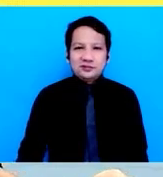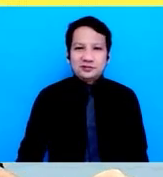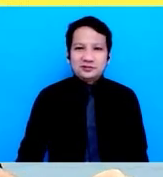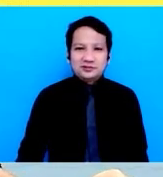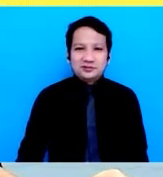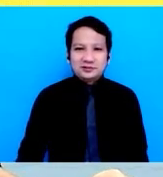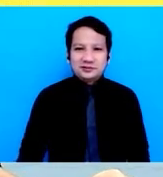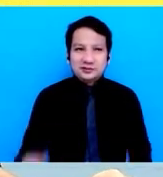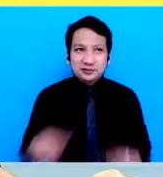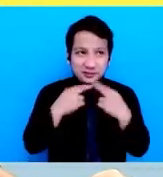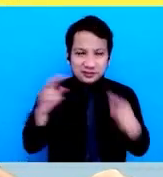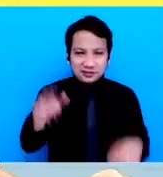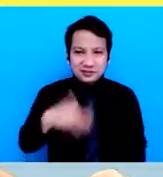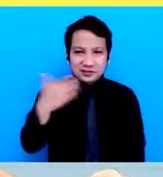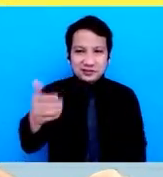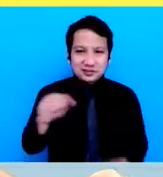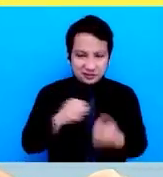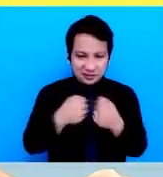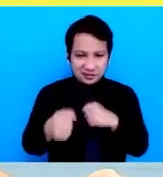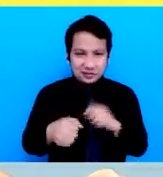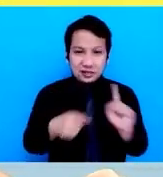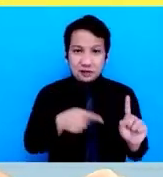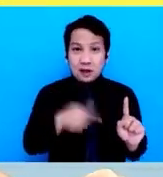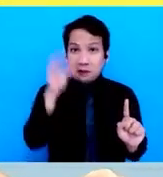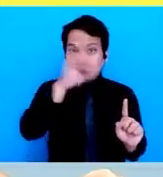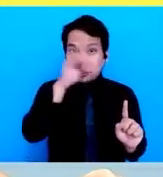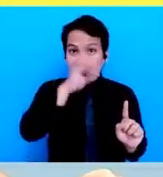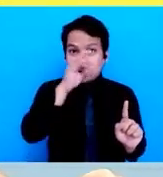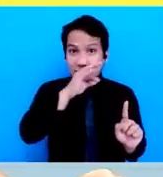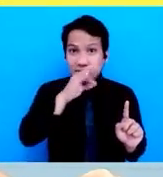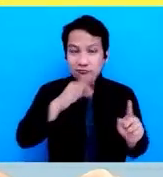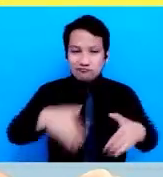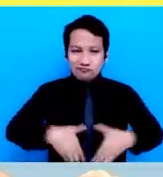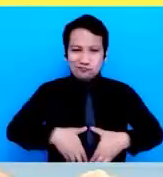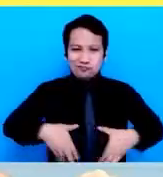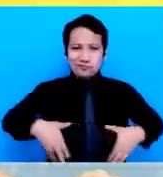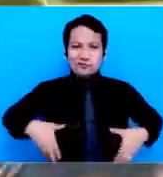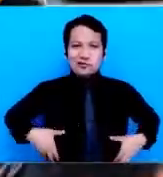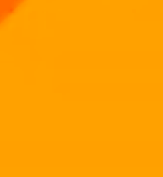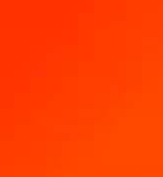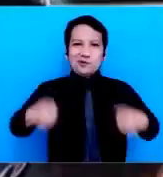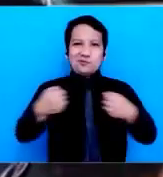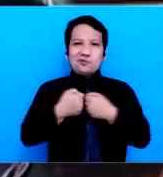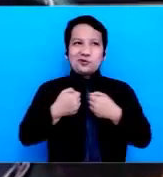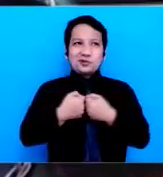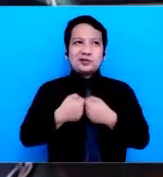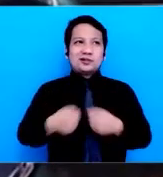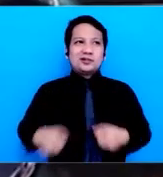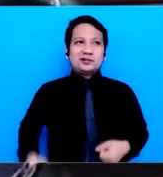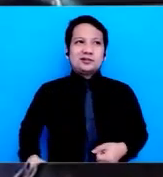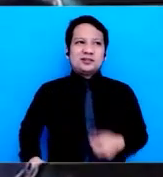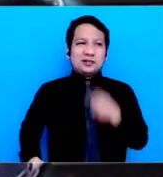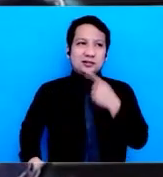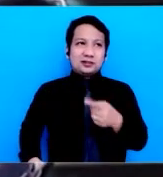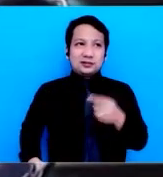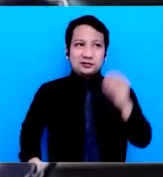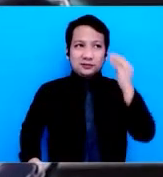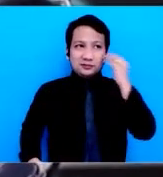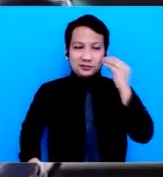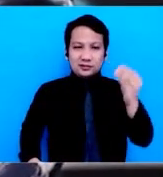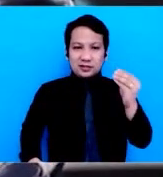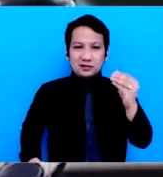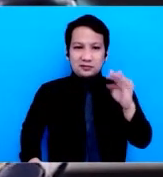Balitang sports naman tayo, isa na namang Pinoy ang hinirang na kampiyon ng boxing. Nasungkit ni Mark Magsayo ang